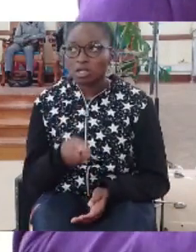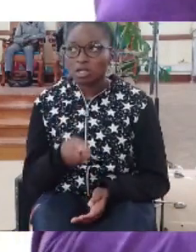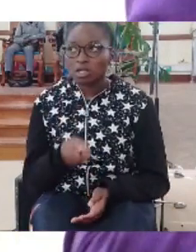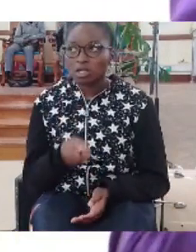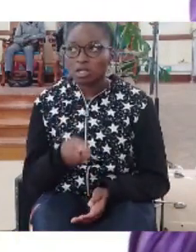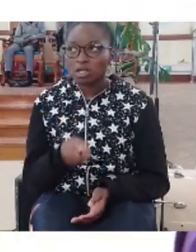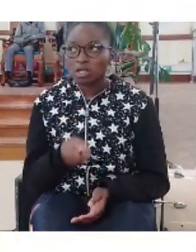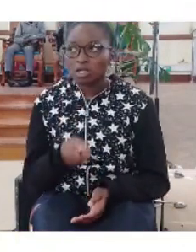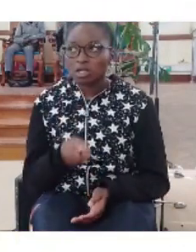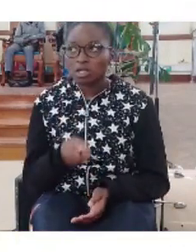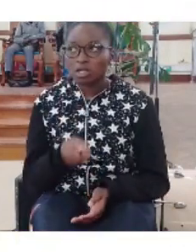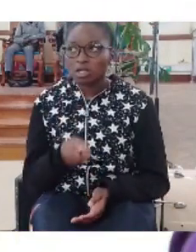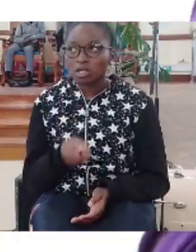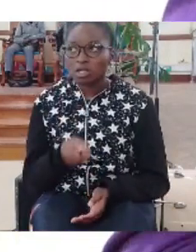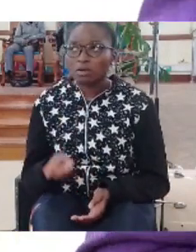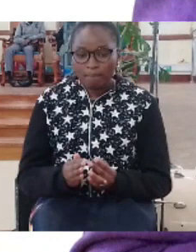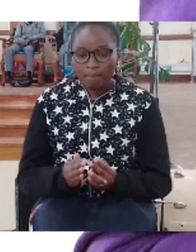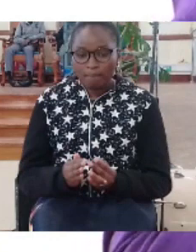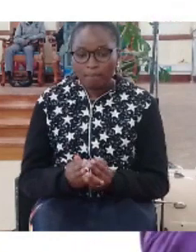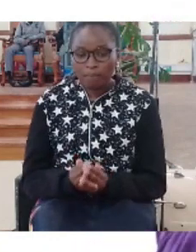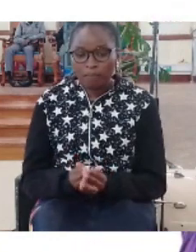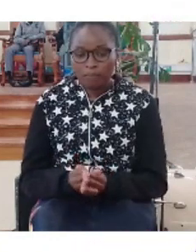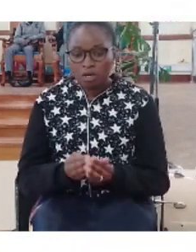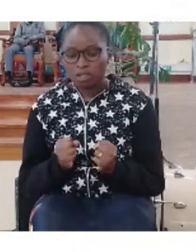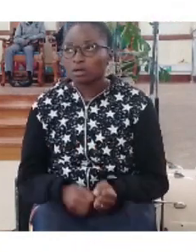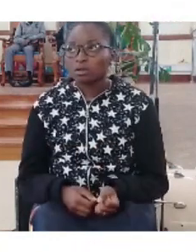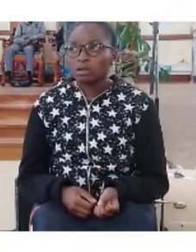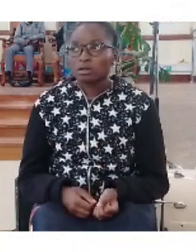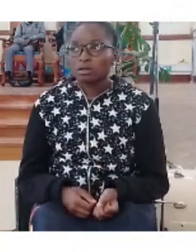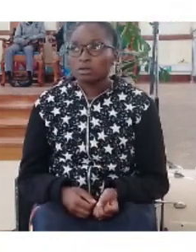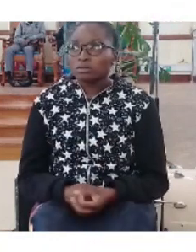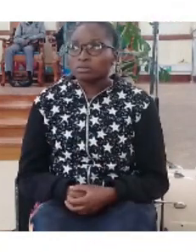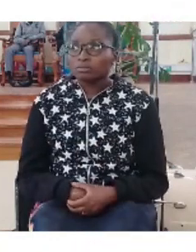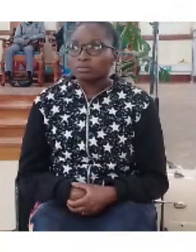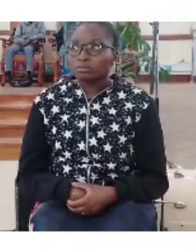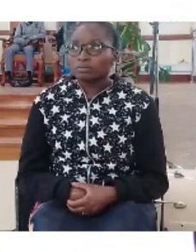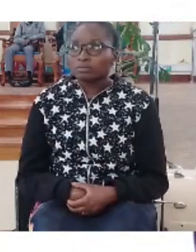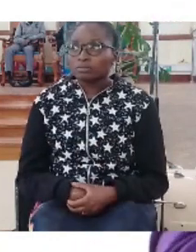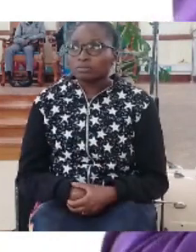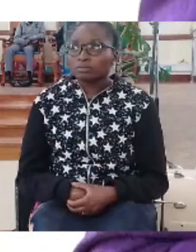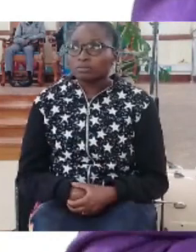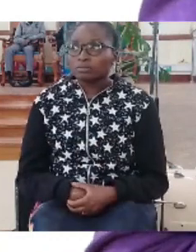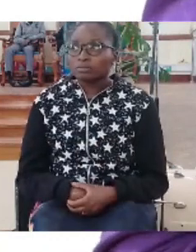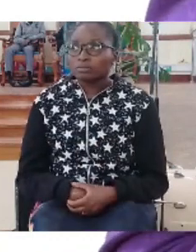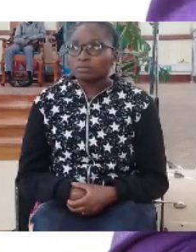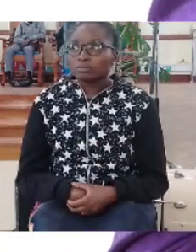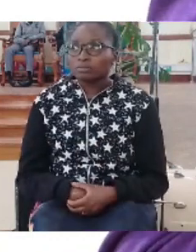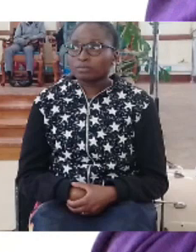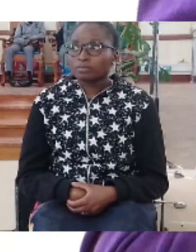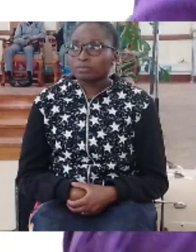merikafu. Merikafu eke inaina. Hakuhedhire. Na wadwa ya neko etigira na